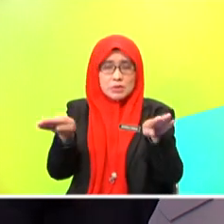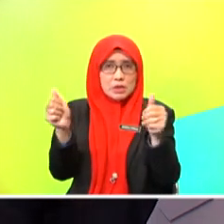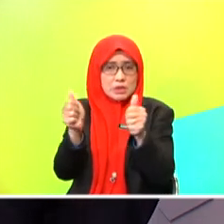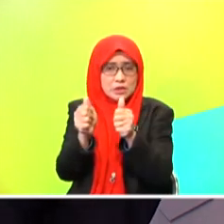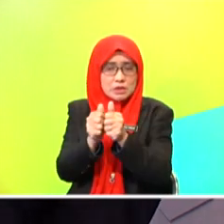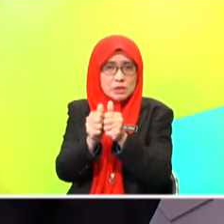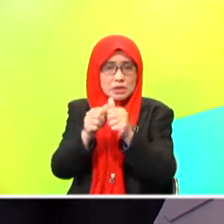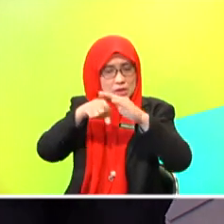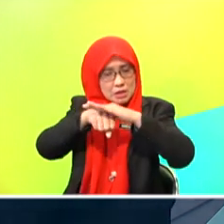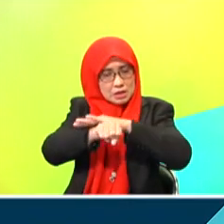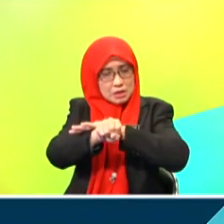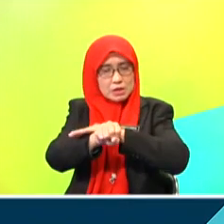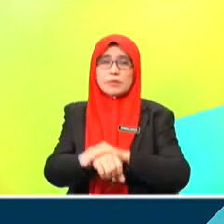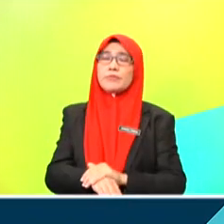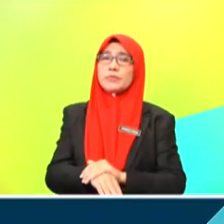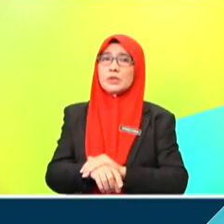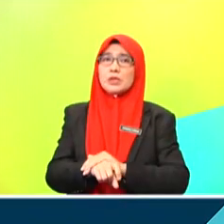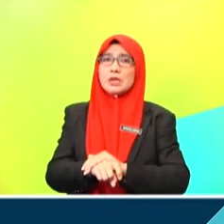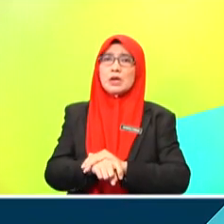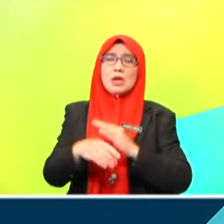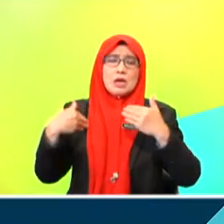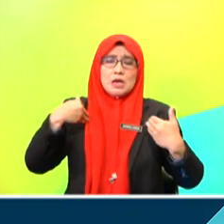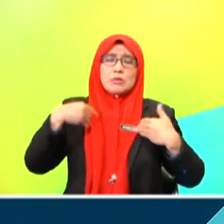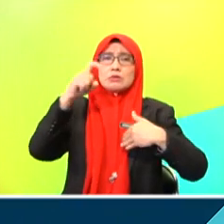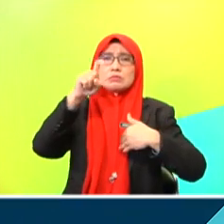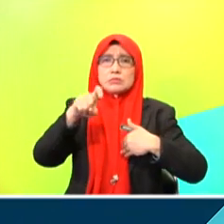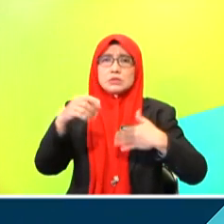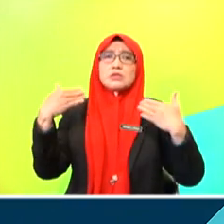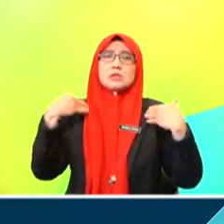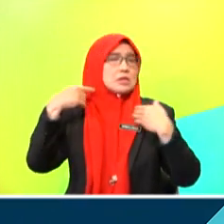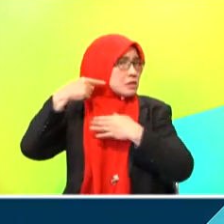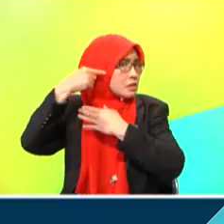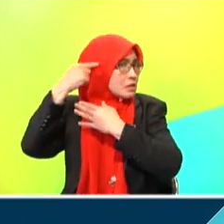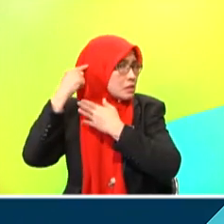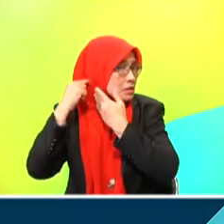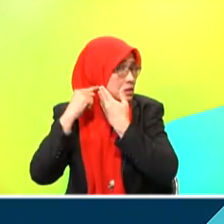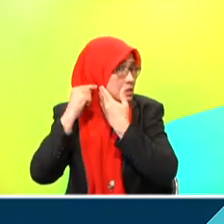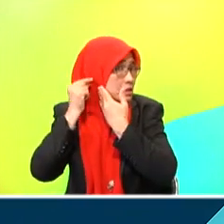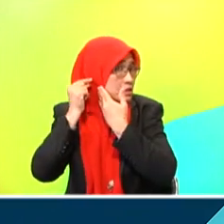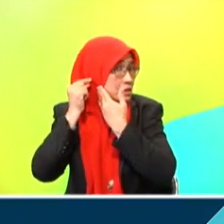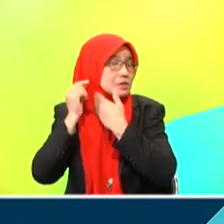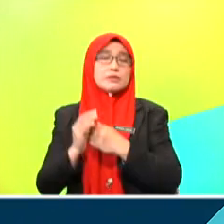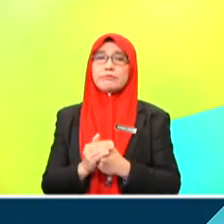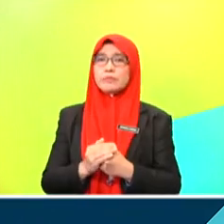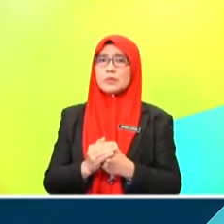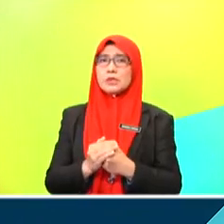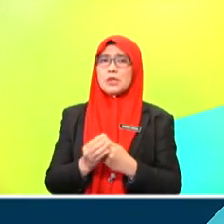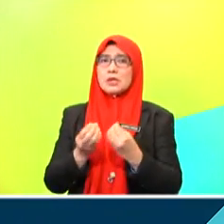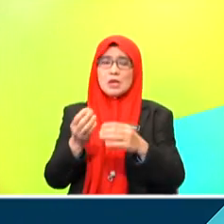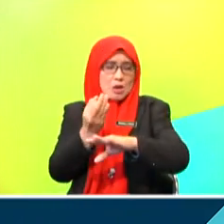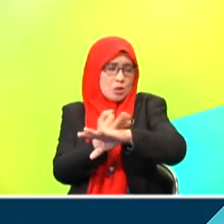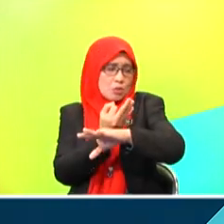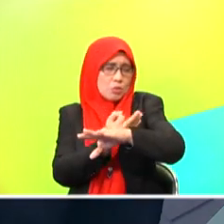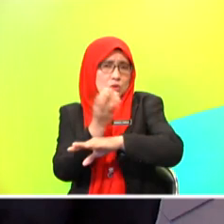yang melahirkan anak, ia mesti mempunyai cuping telinga. Okey. Dan ia juga kebanyakannya berbulu halus.